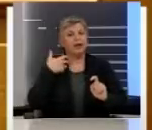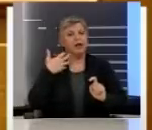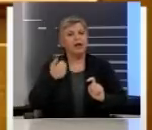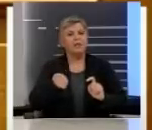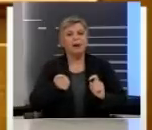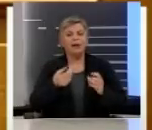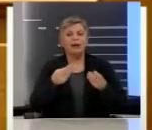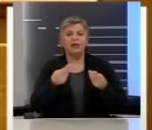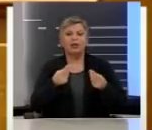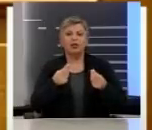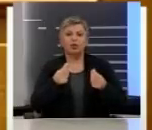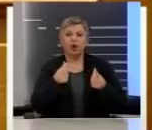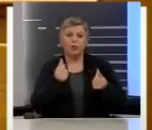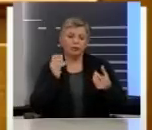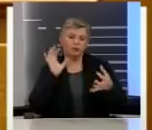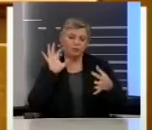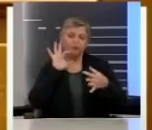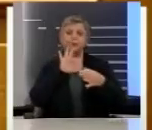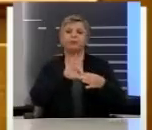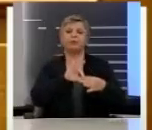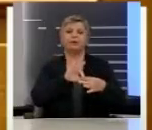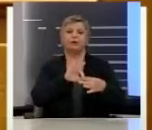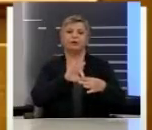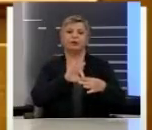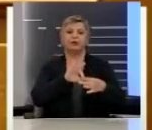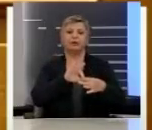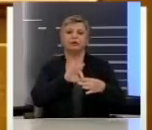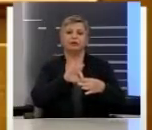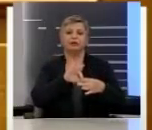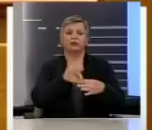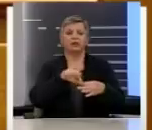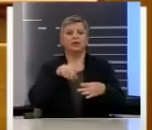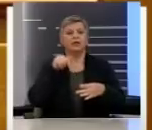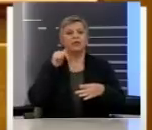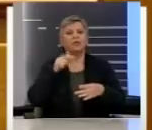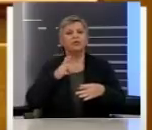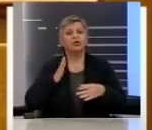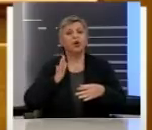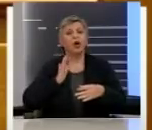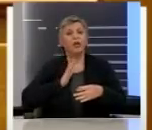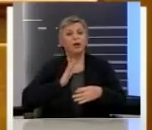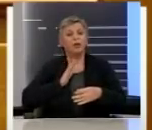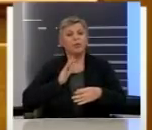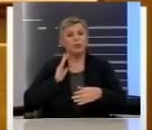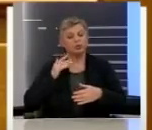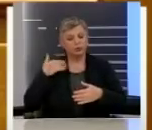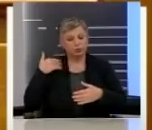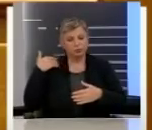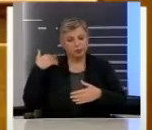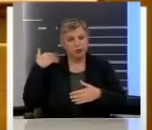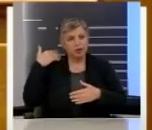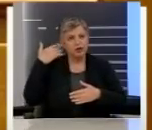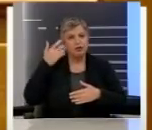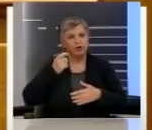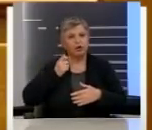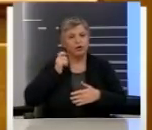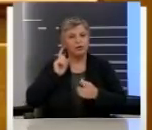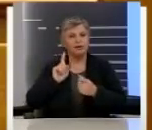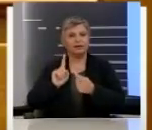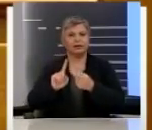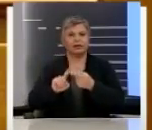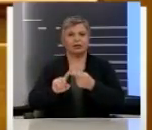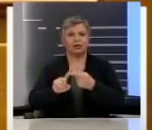δράσης αυτών των ανθρώπων που τους συναντάμε πάντοτε στο διάβα του χρόνου. Είναι η βαθιά πίστη